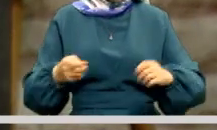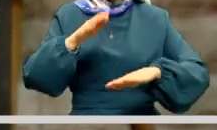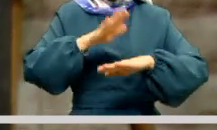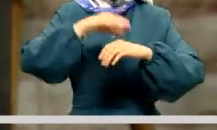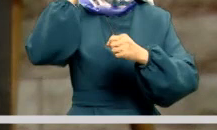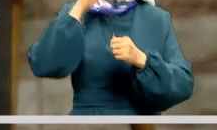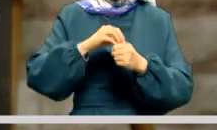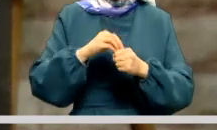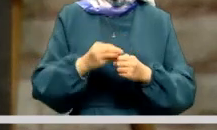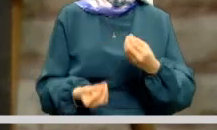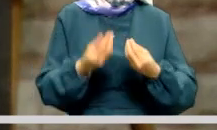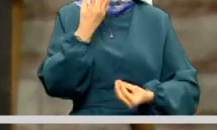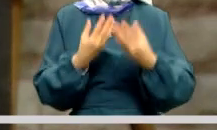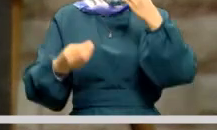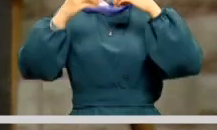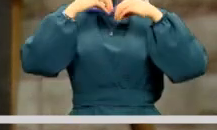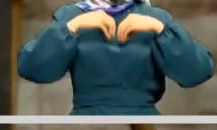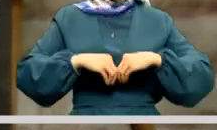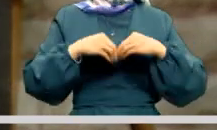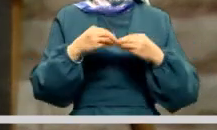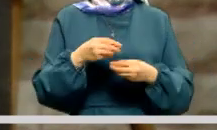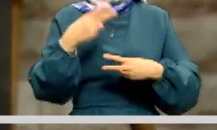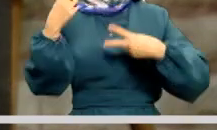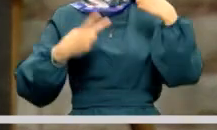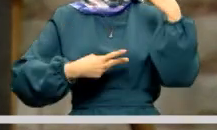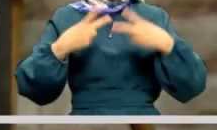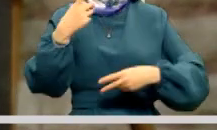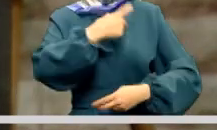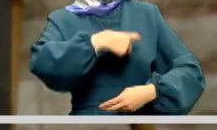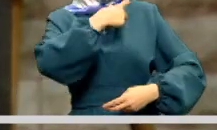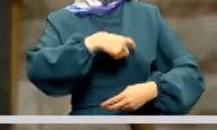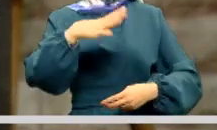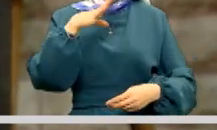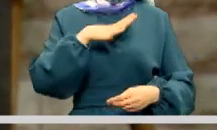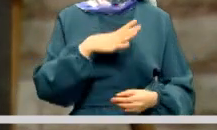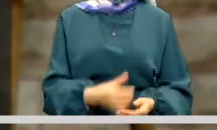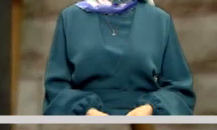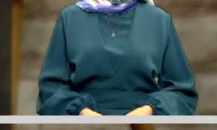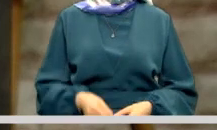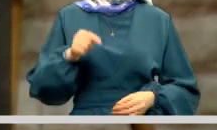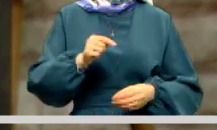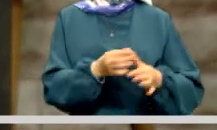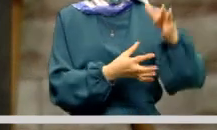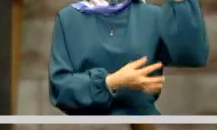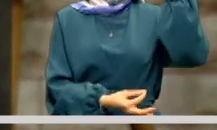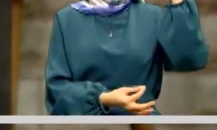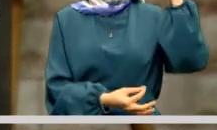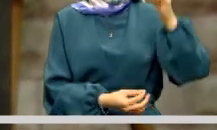için de fıtratına yerleştirdiği bir takım özellikler vardır Bu özellikleri insan